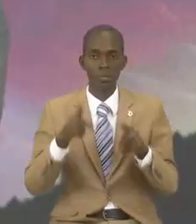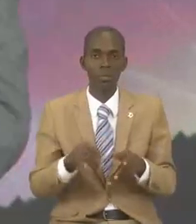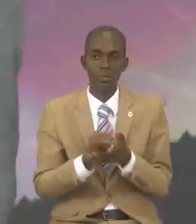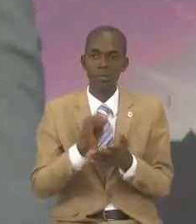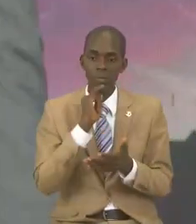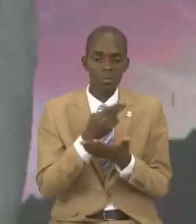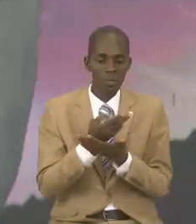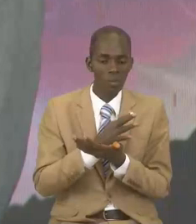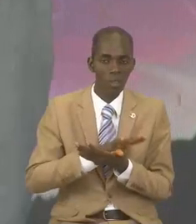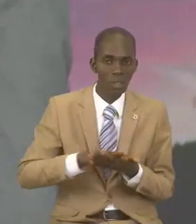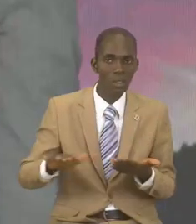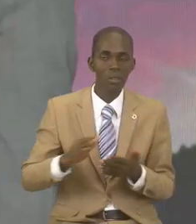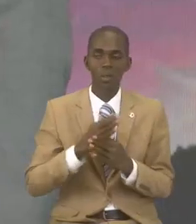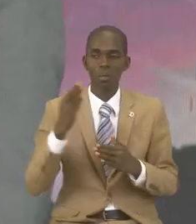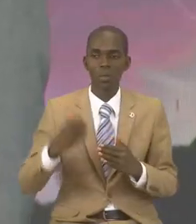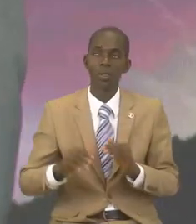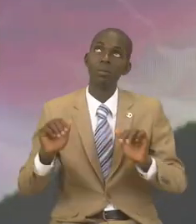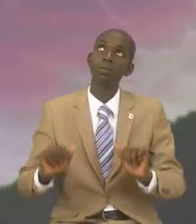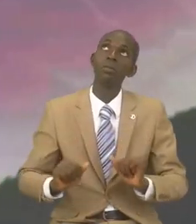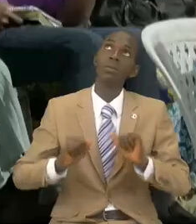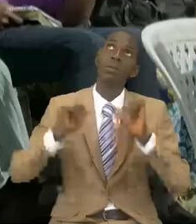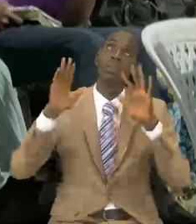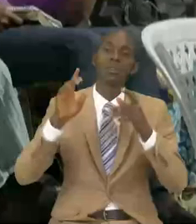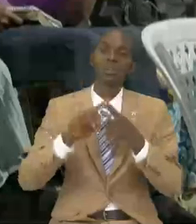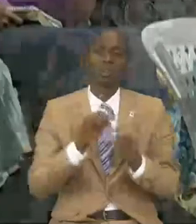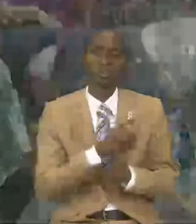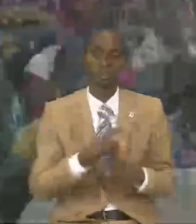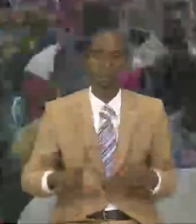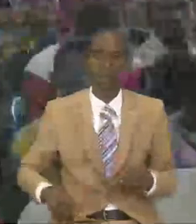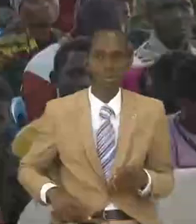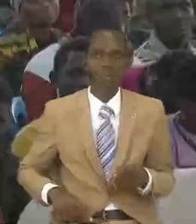saint, consacré au Seigneur,